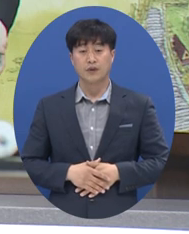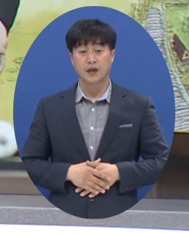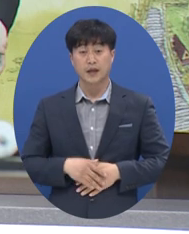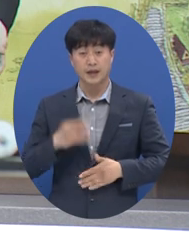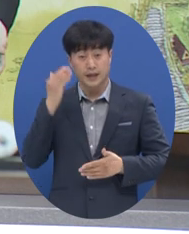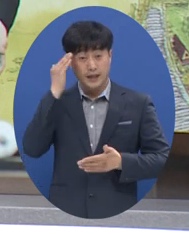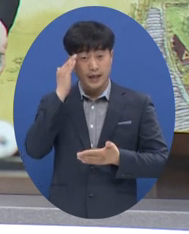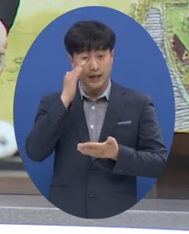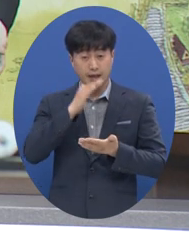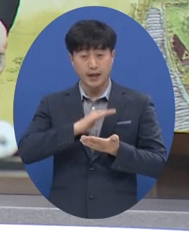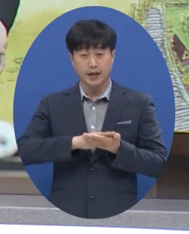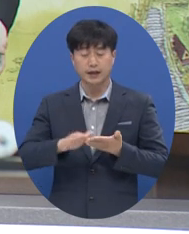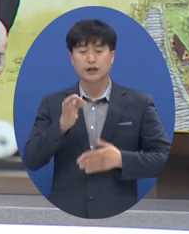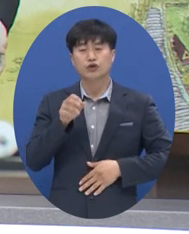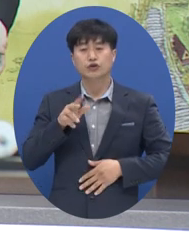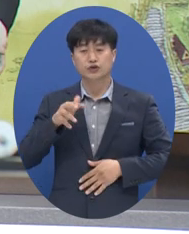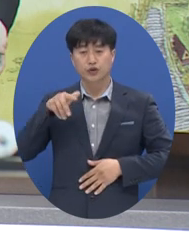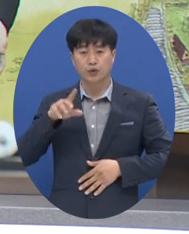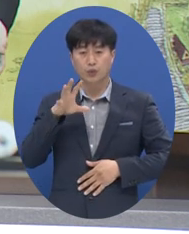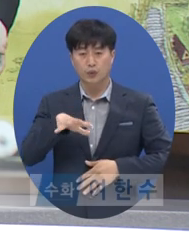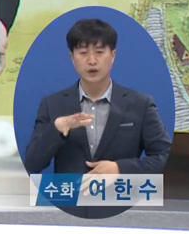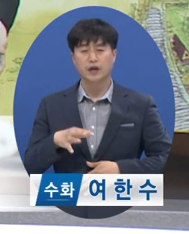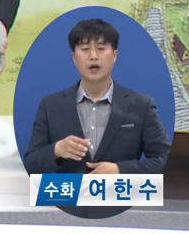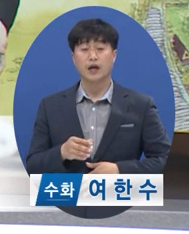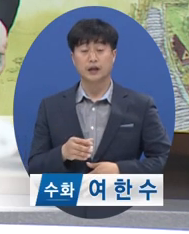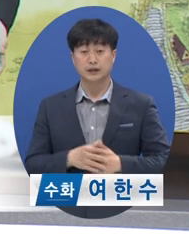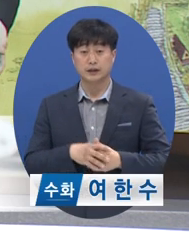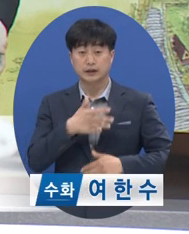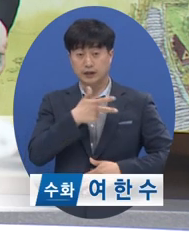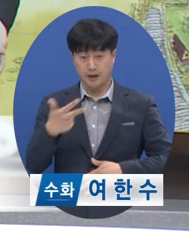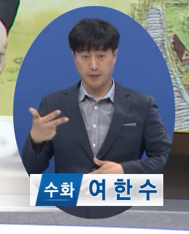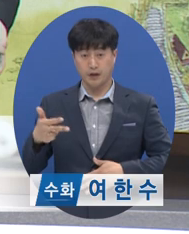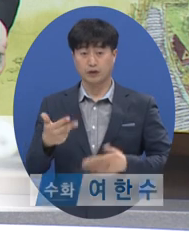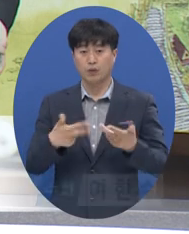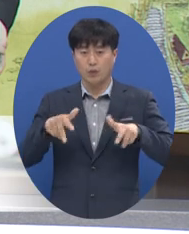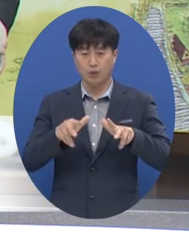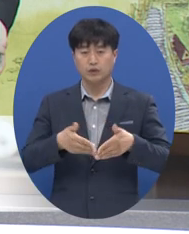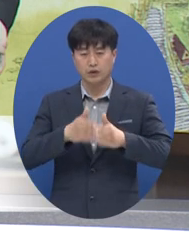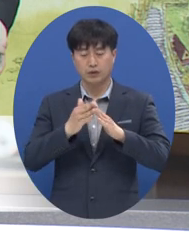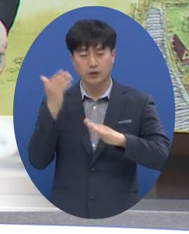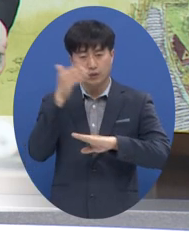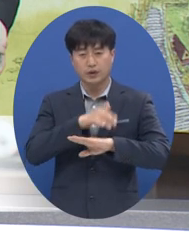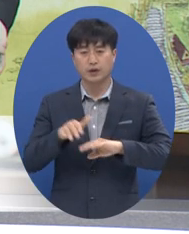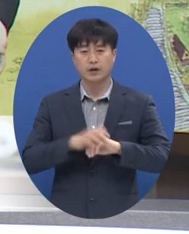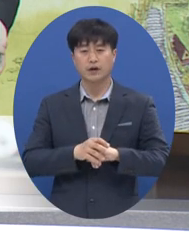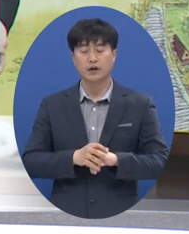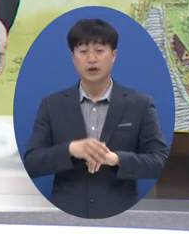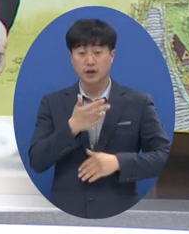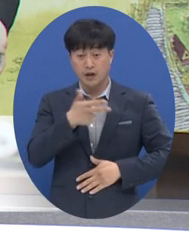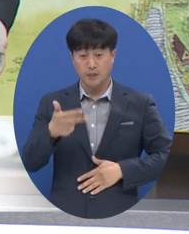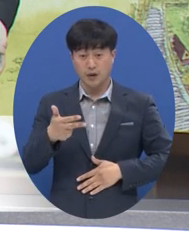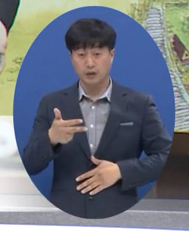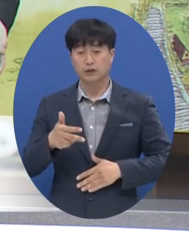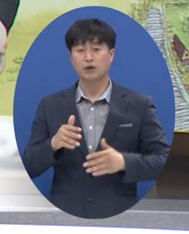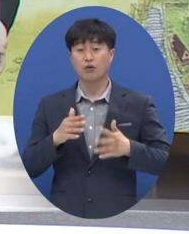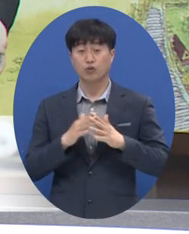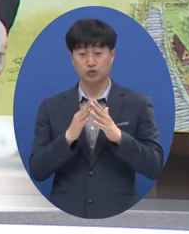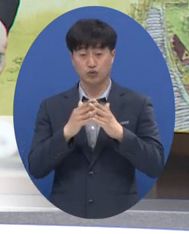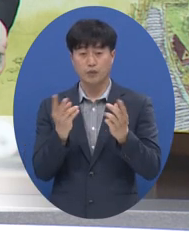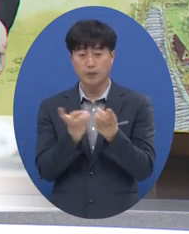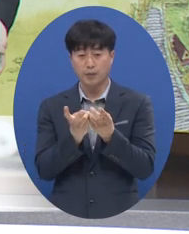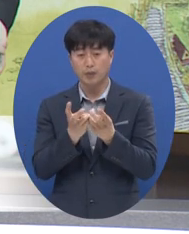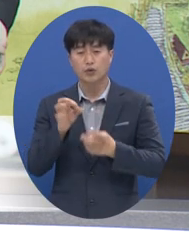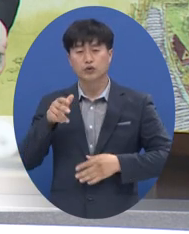성애의 자연환경을 지닌 연천의 덴마크 형 테마파크가 조성되어 입니다 덴마크의 건축양식과 연천의 자연이 어우러진